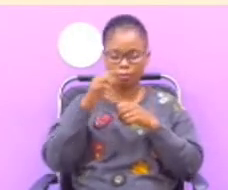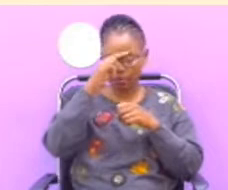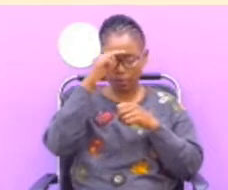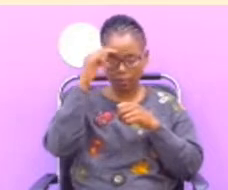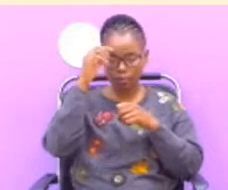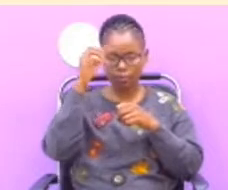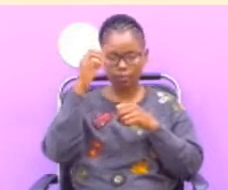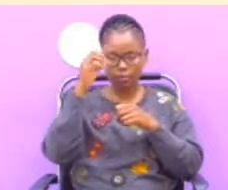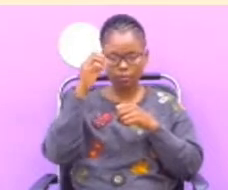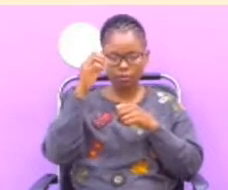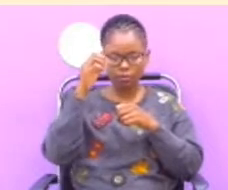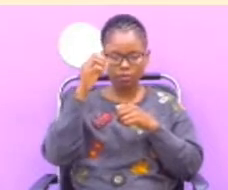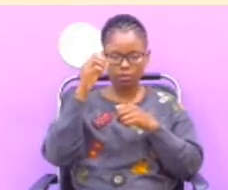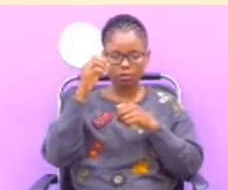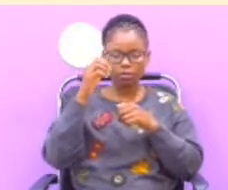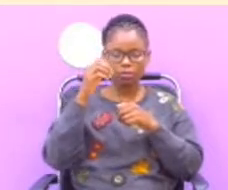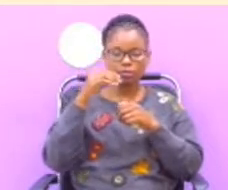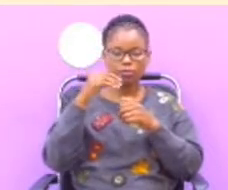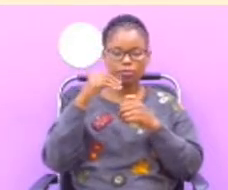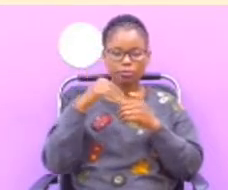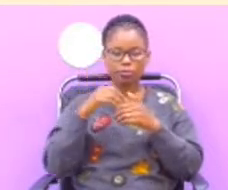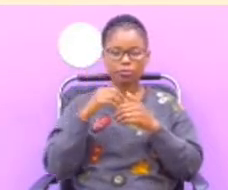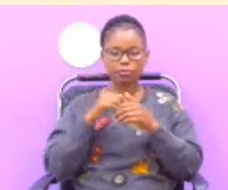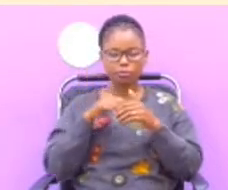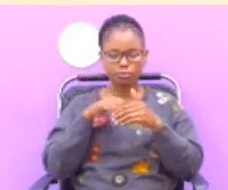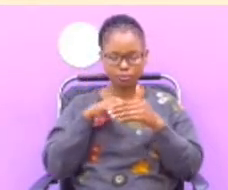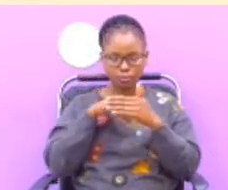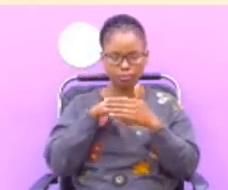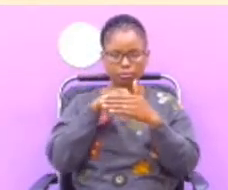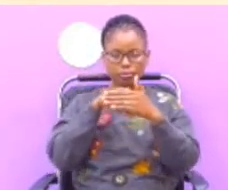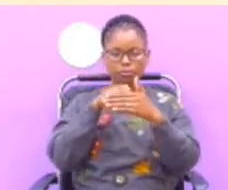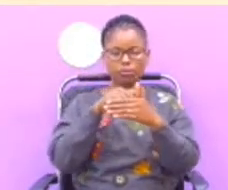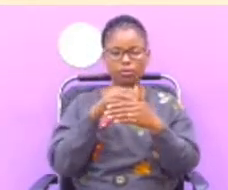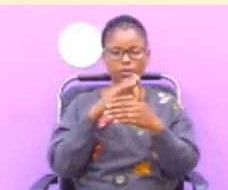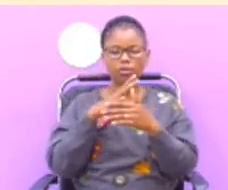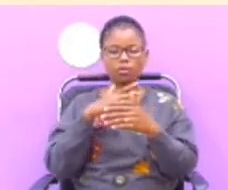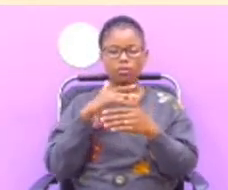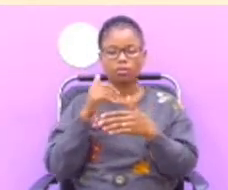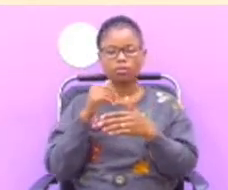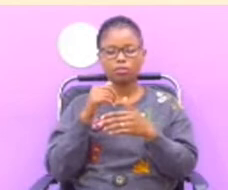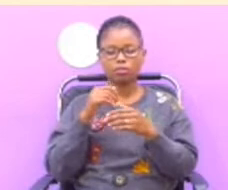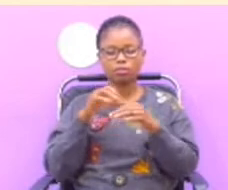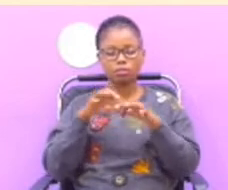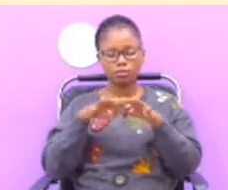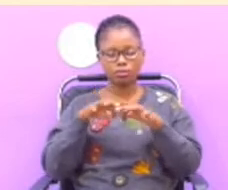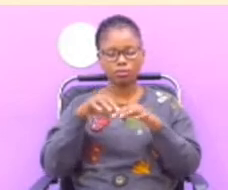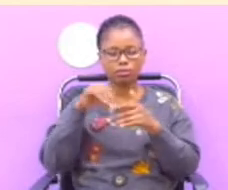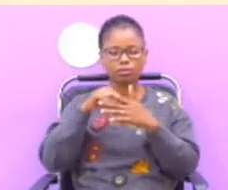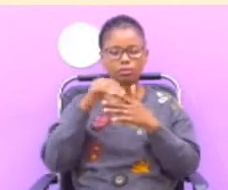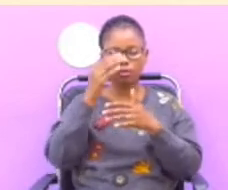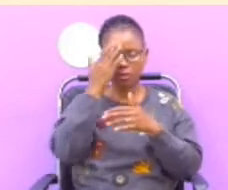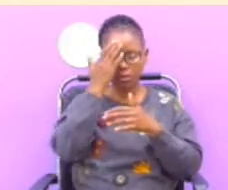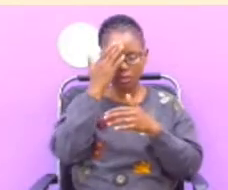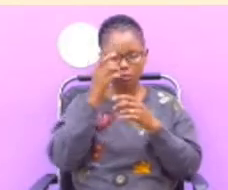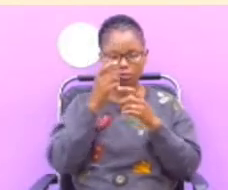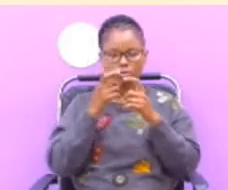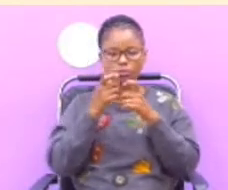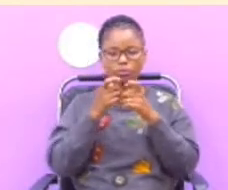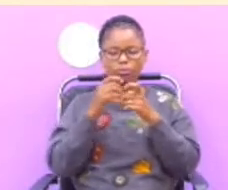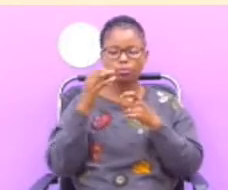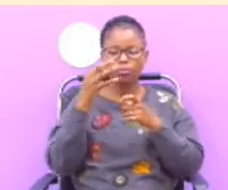ngaathana thũngũthithie mbarĩ ya Isiraeli nĩ kũmahurunjĩra ndũrĩrĩ-inĩ ciothe o ta